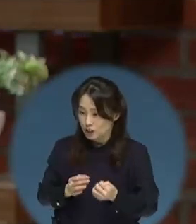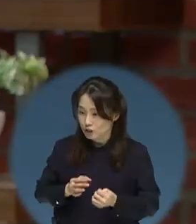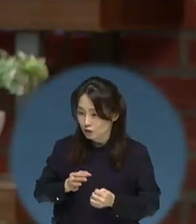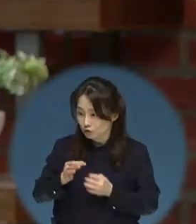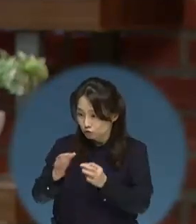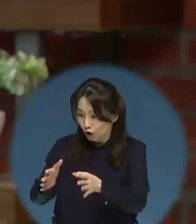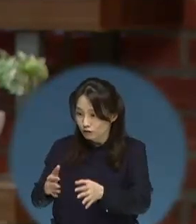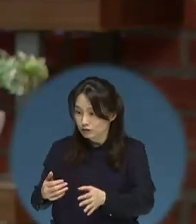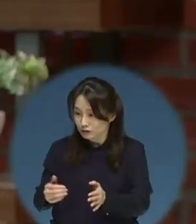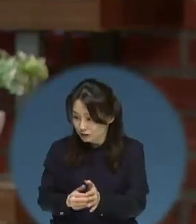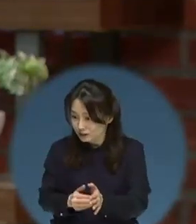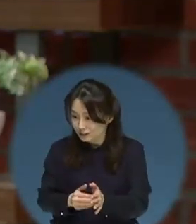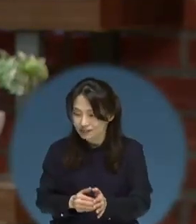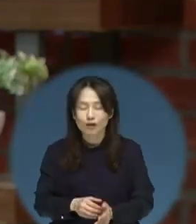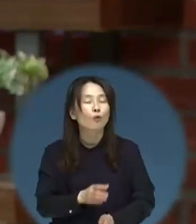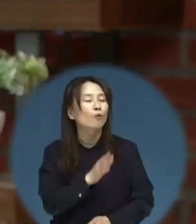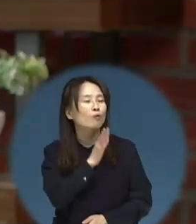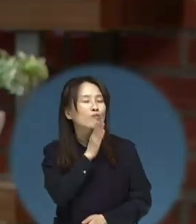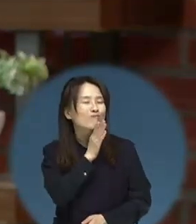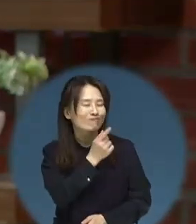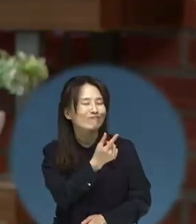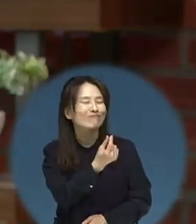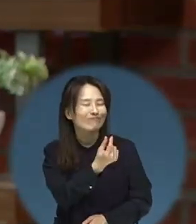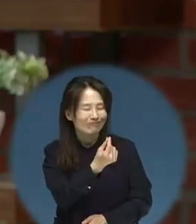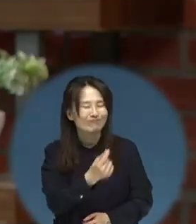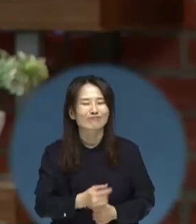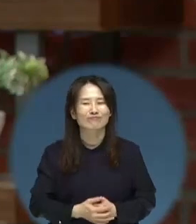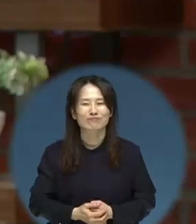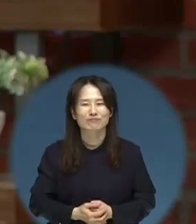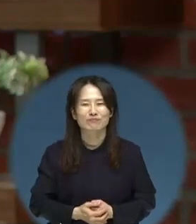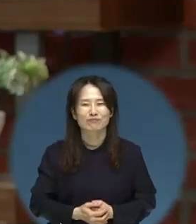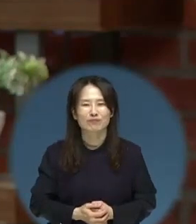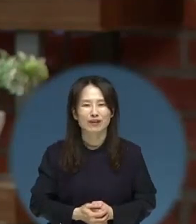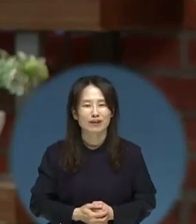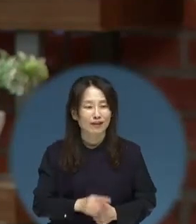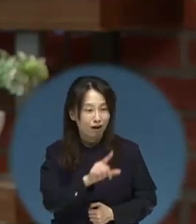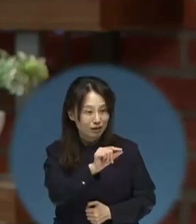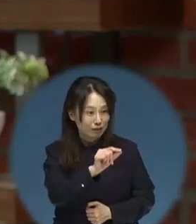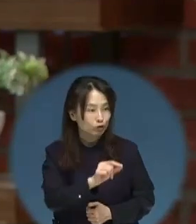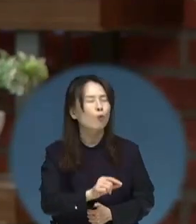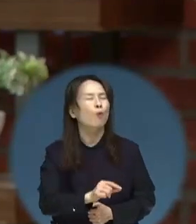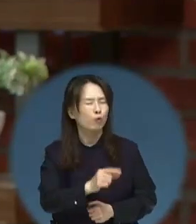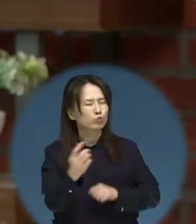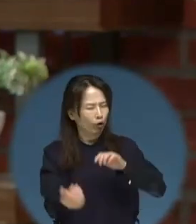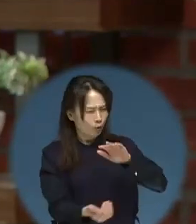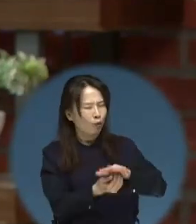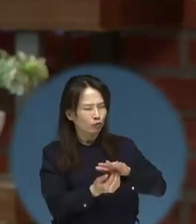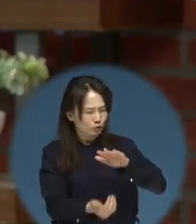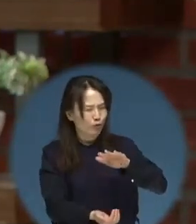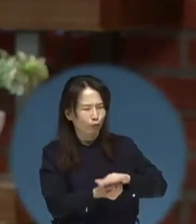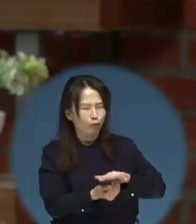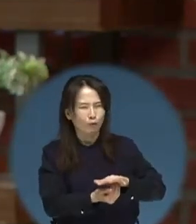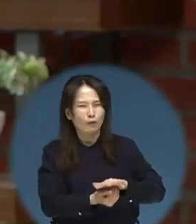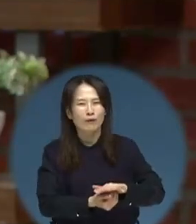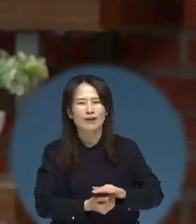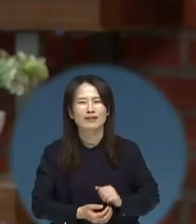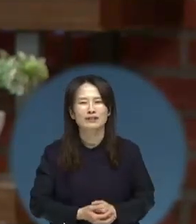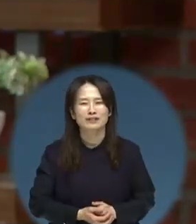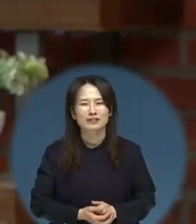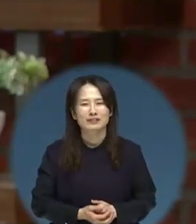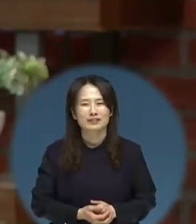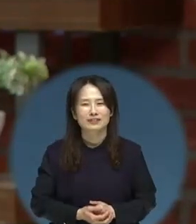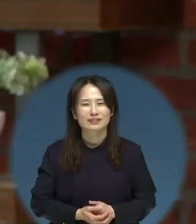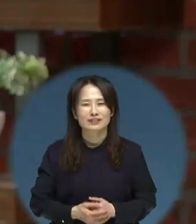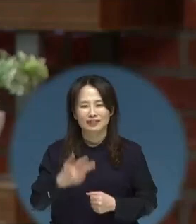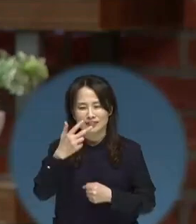그러니까 본인도 최고의 후원자가 되고 싶다는 그 말에 아 그럼 네가 최고 후원자야 라고 얘기해버리고 그 이제 기간을